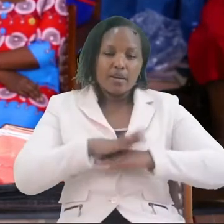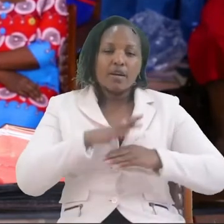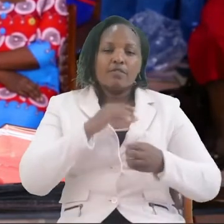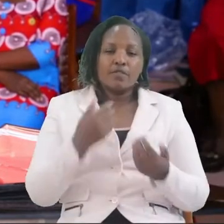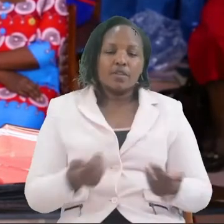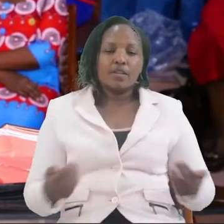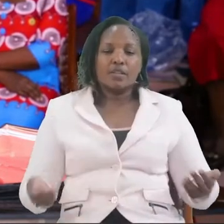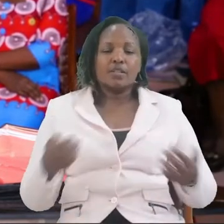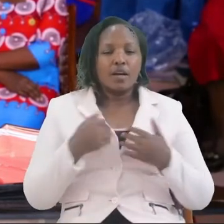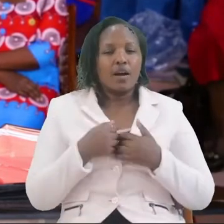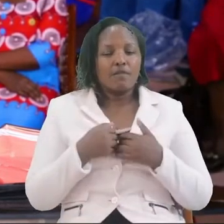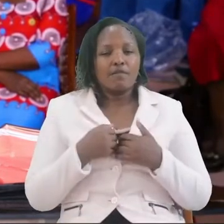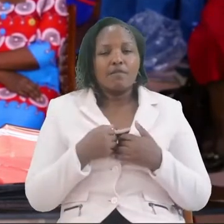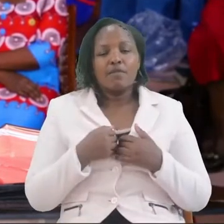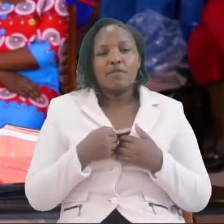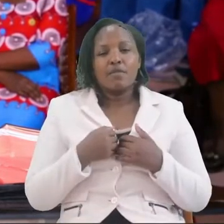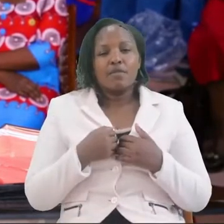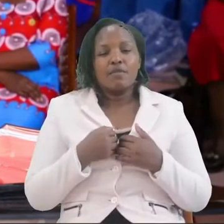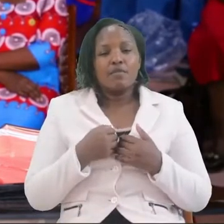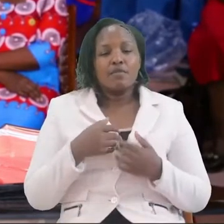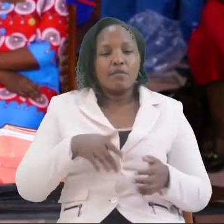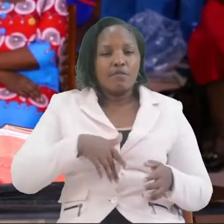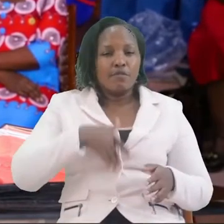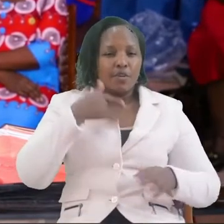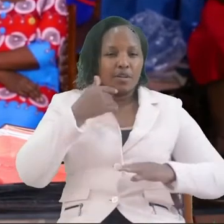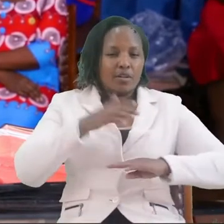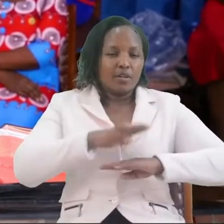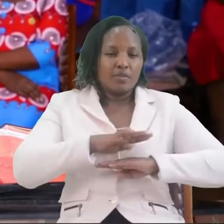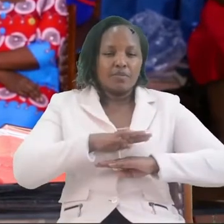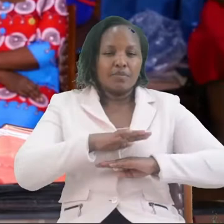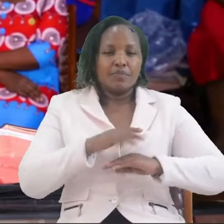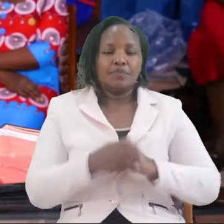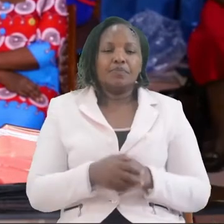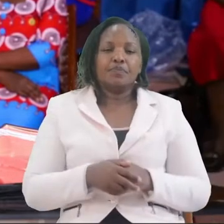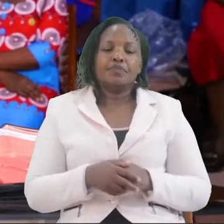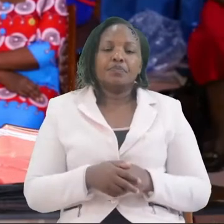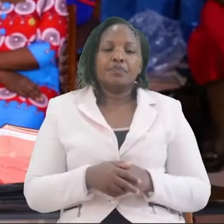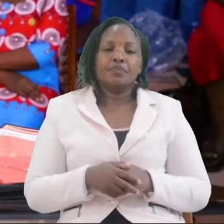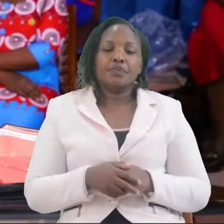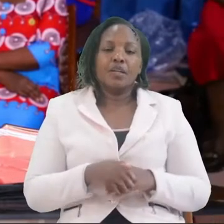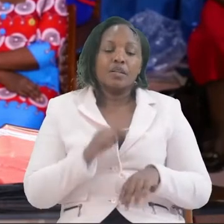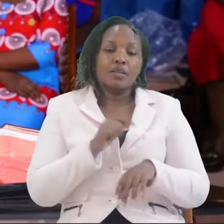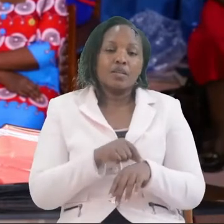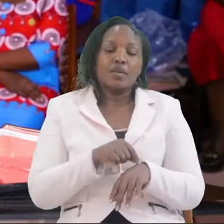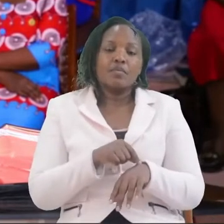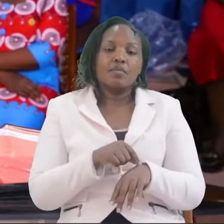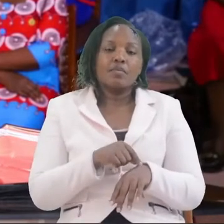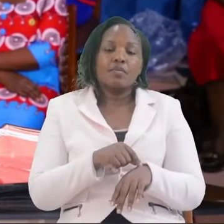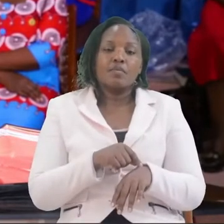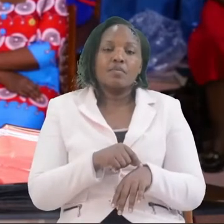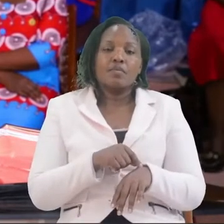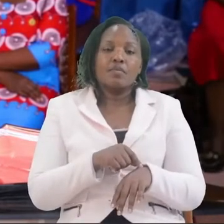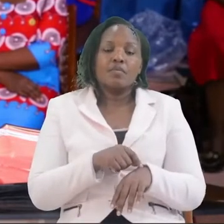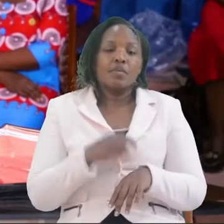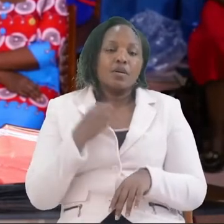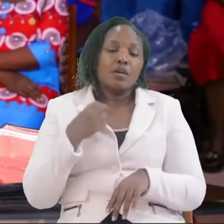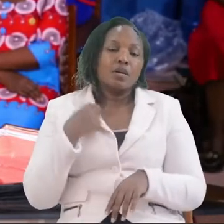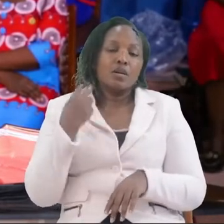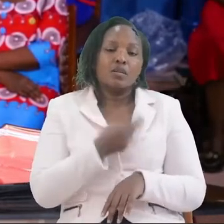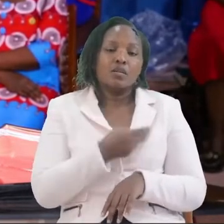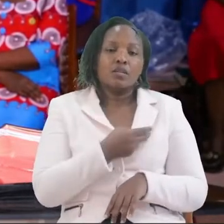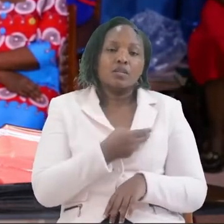uliye nayo yametosha. Ya pili tunaambiwa ni wakati sisi